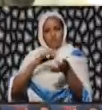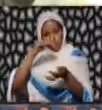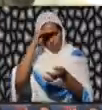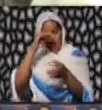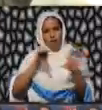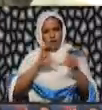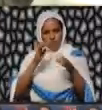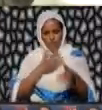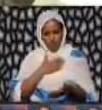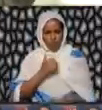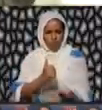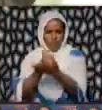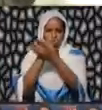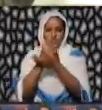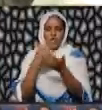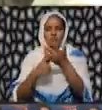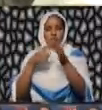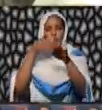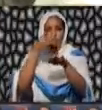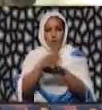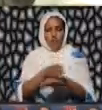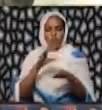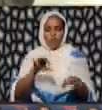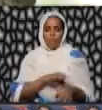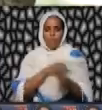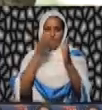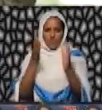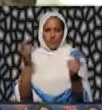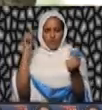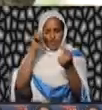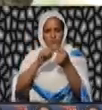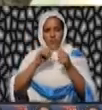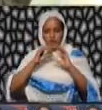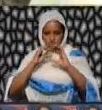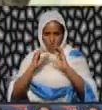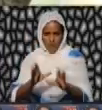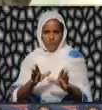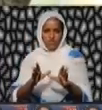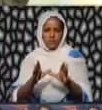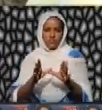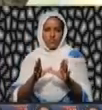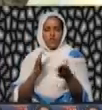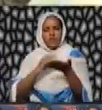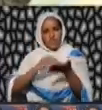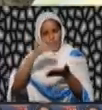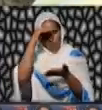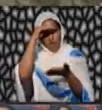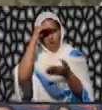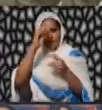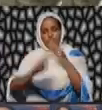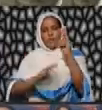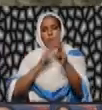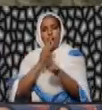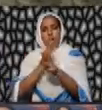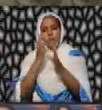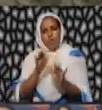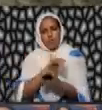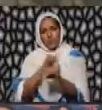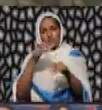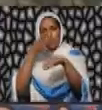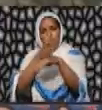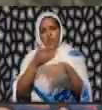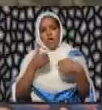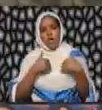እንዲማር አደርጋለሁ፣ በመንፈሳዊም እንትን አደርጋለሁ። ከዛ በኋላ በመንፈሳዊው እስከ መምህርነት ይማራል፣ በዓለማዊም